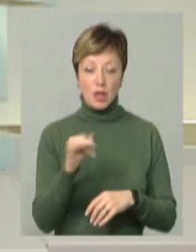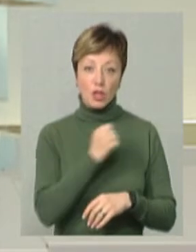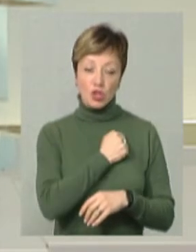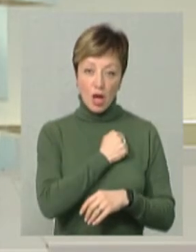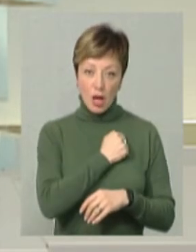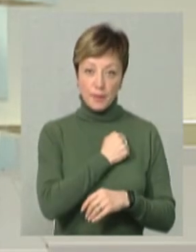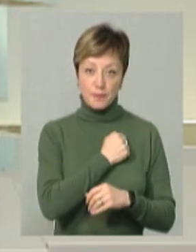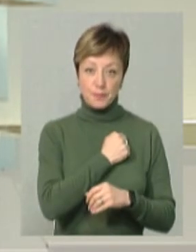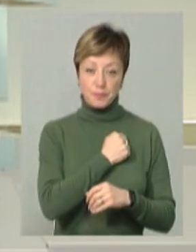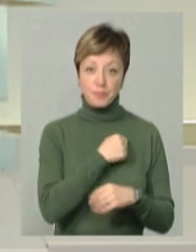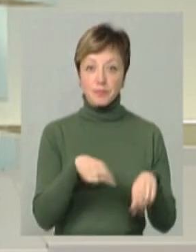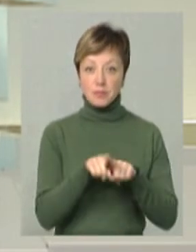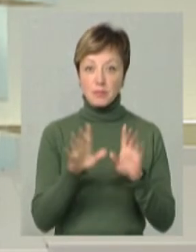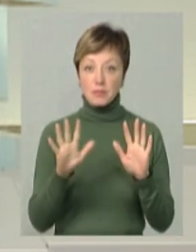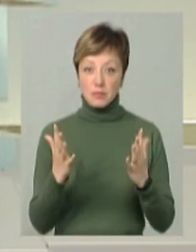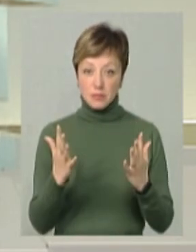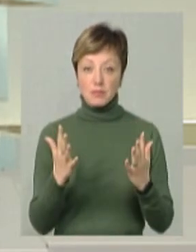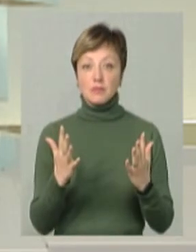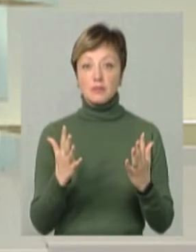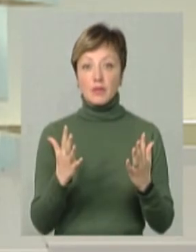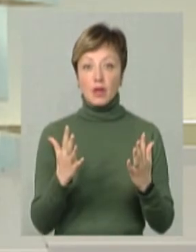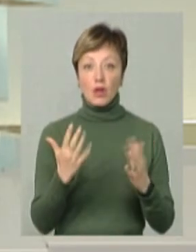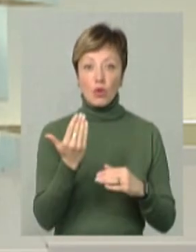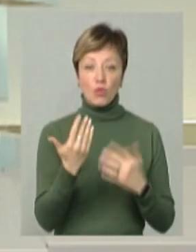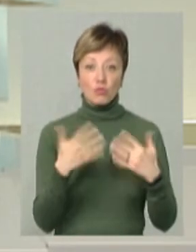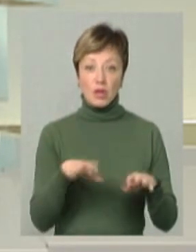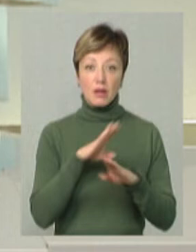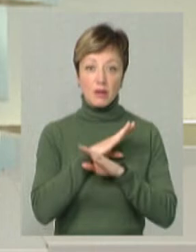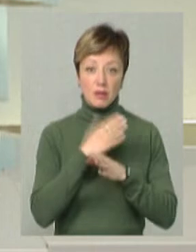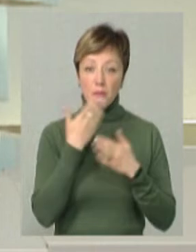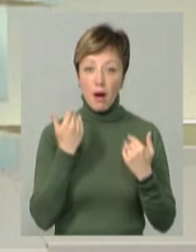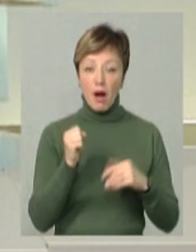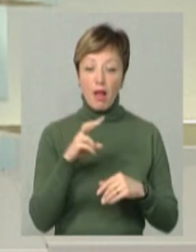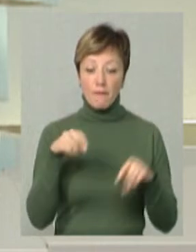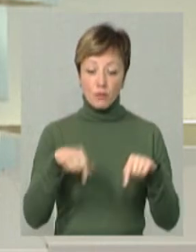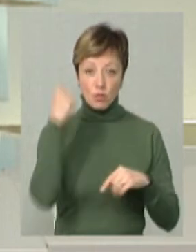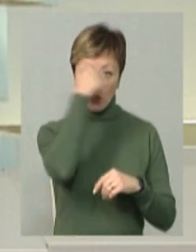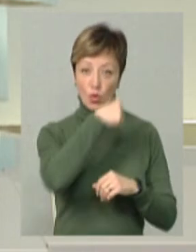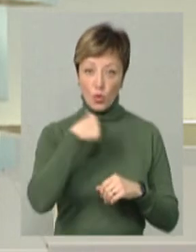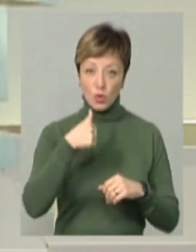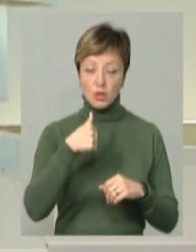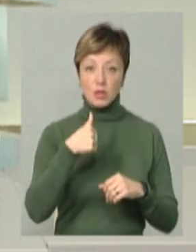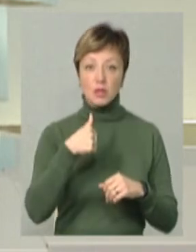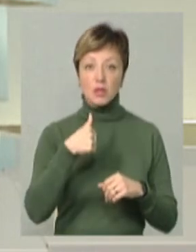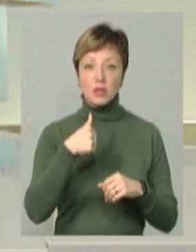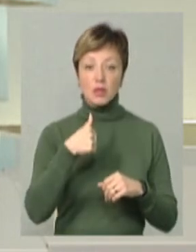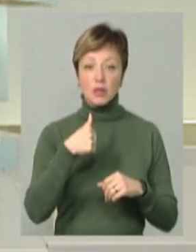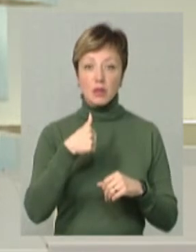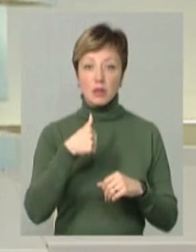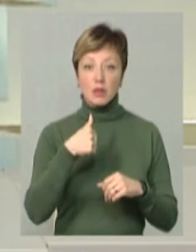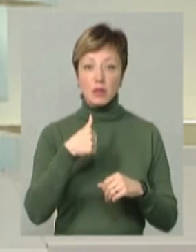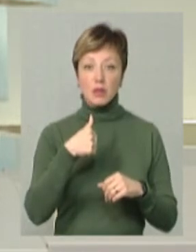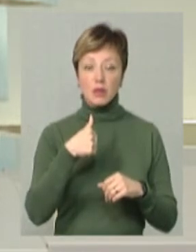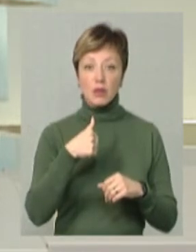жаль, так сталося, що його вже немає, але в цьому році він